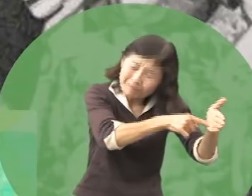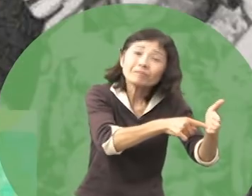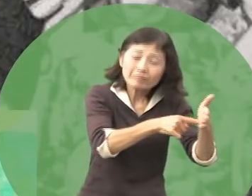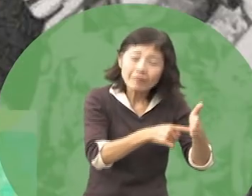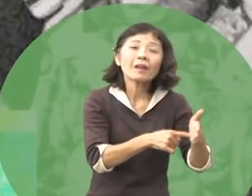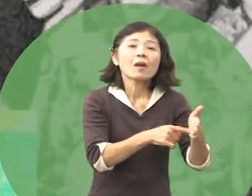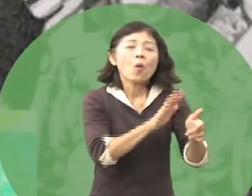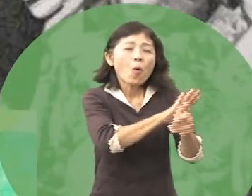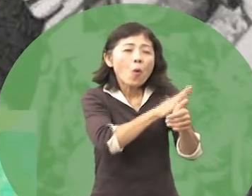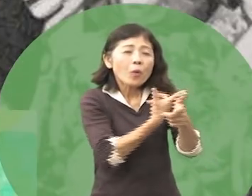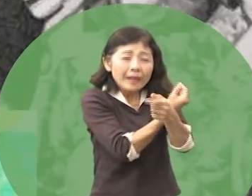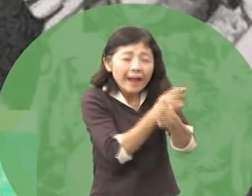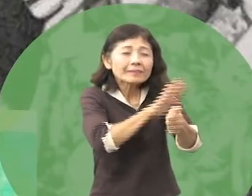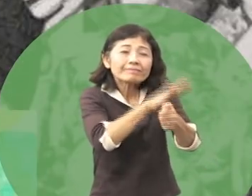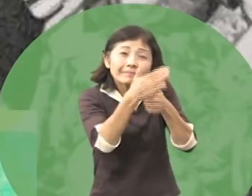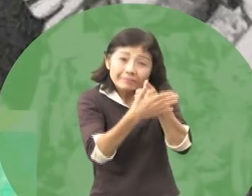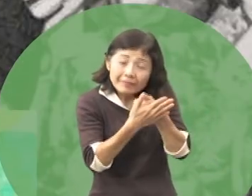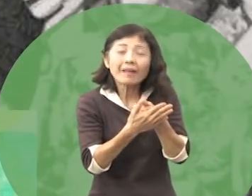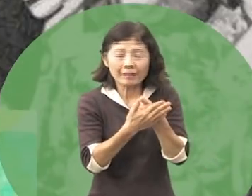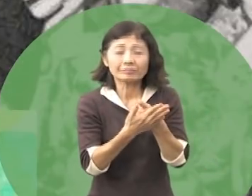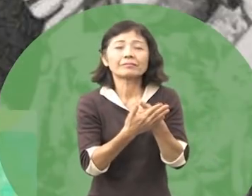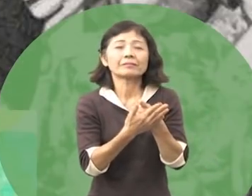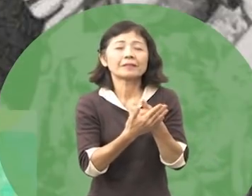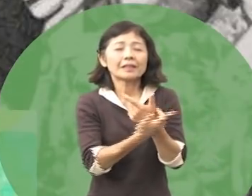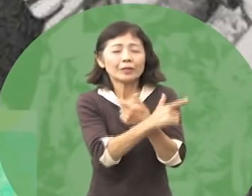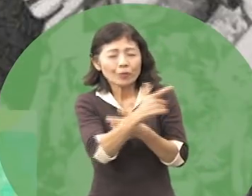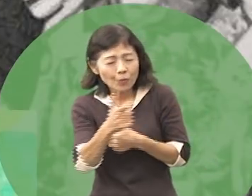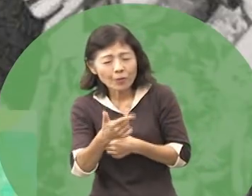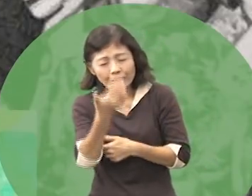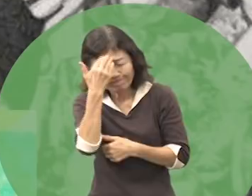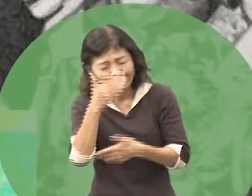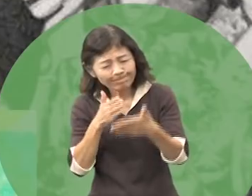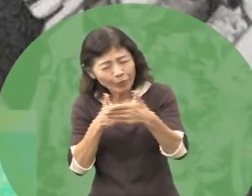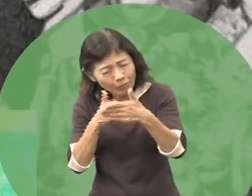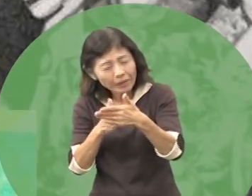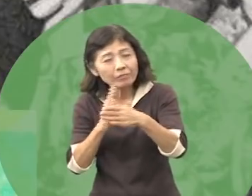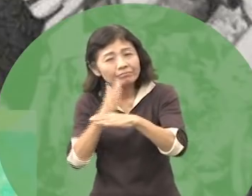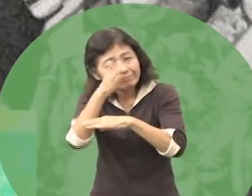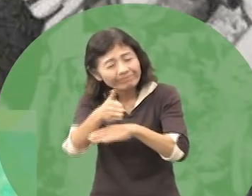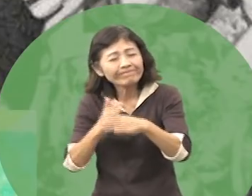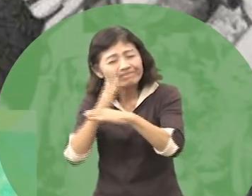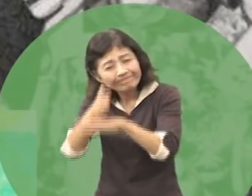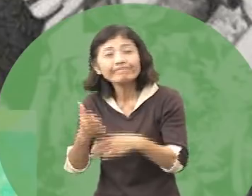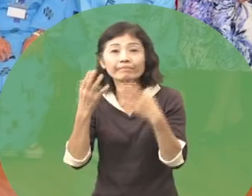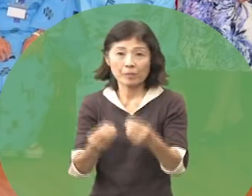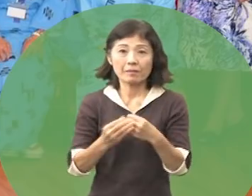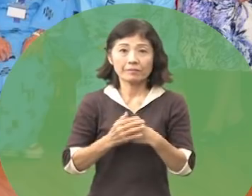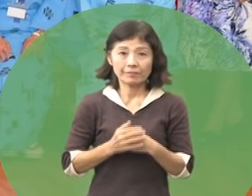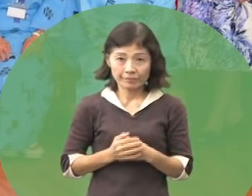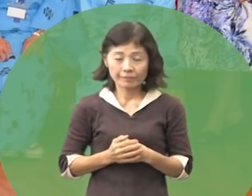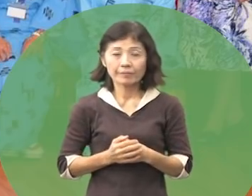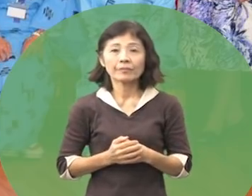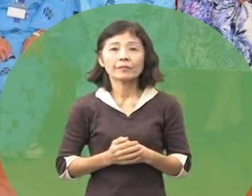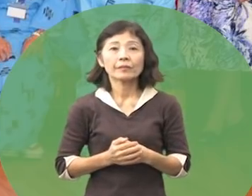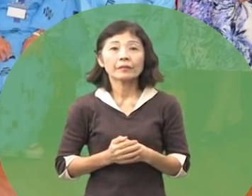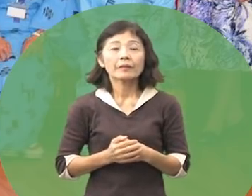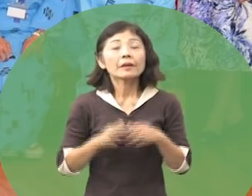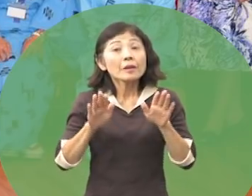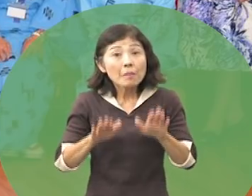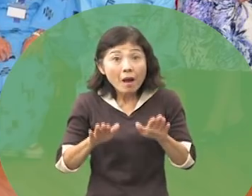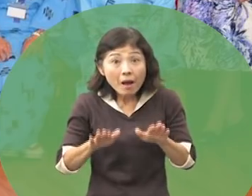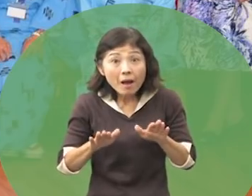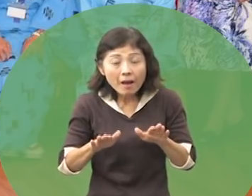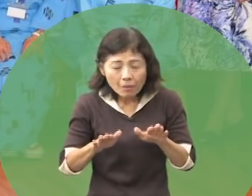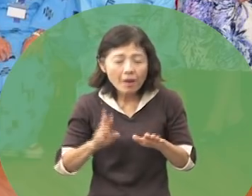し、お互いに支え合いながら数々の困難を乗り越えてきました。そして現